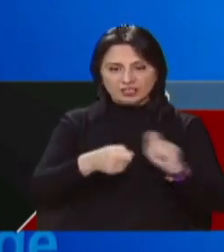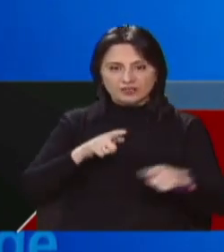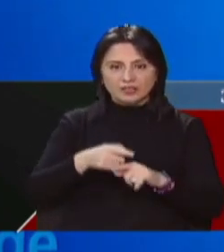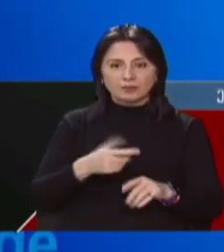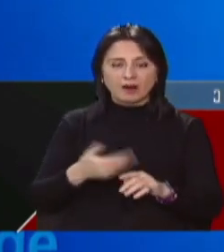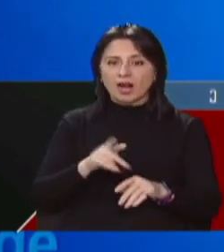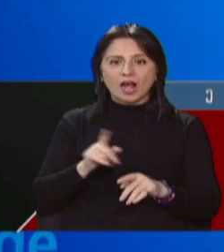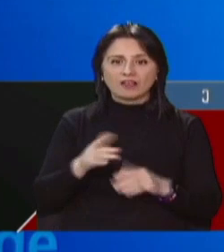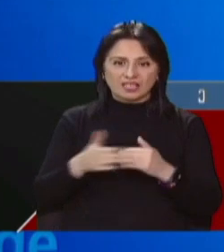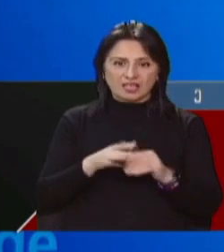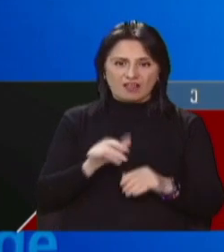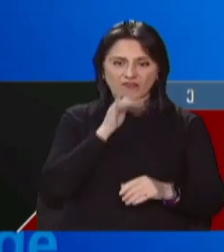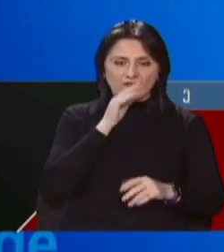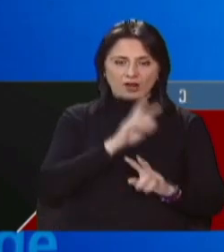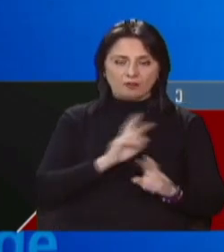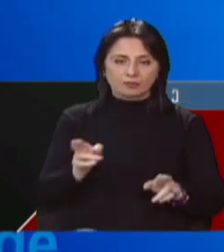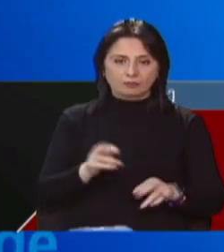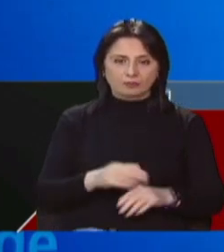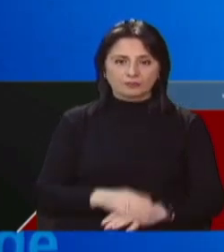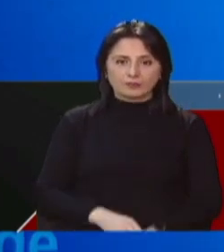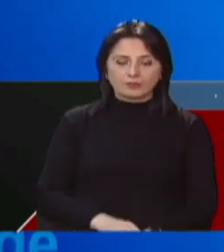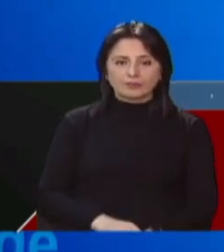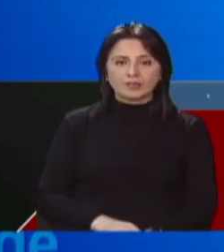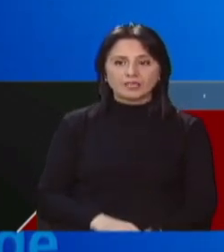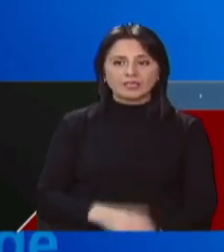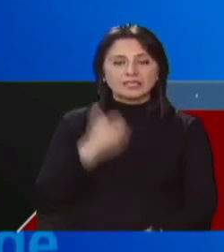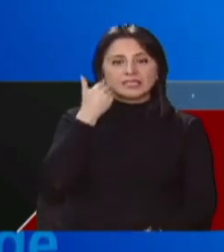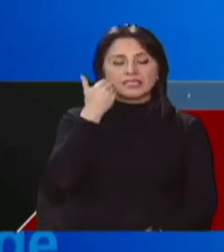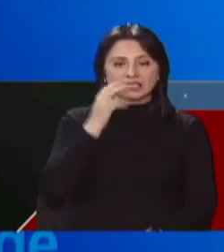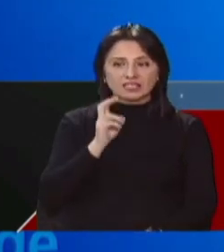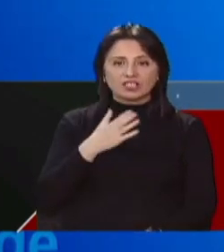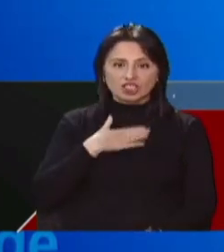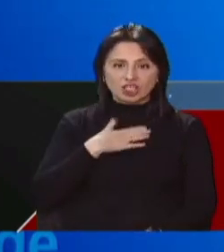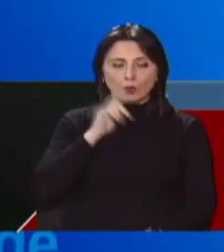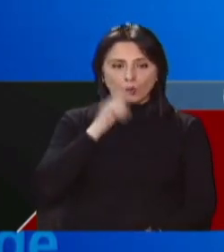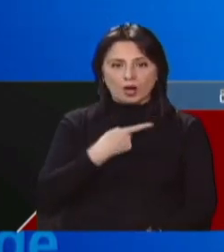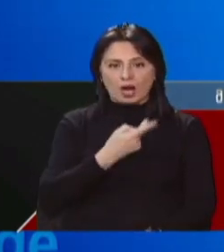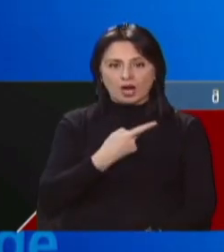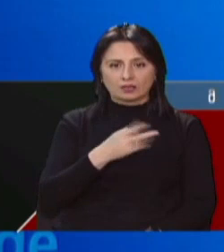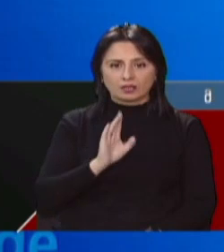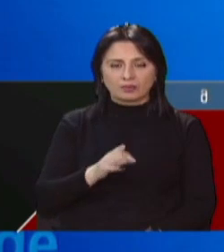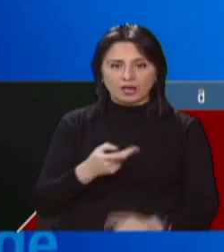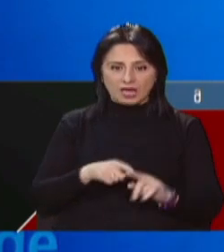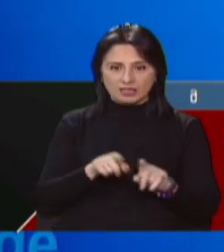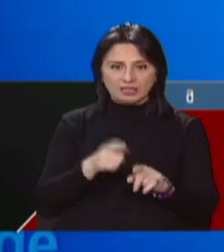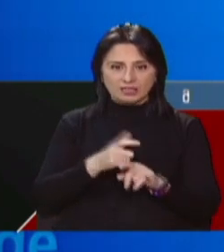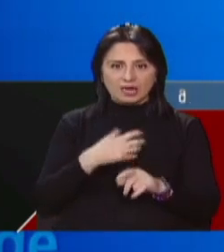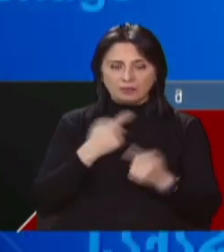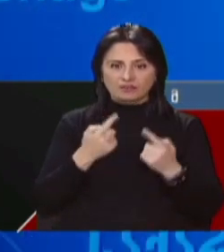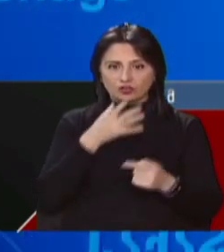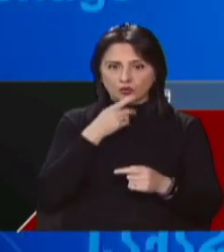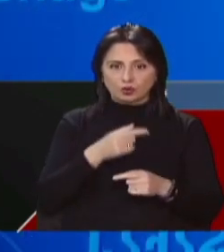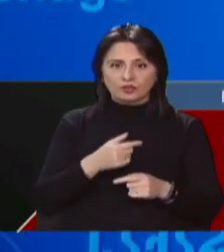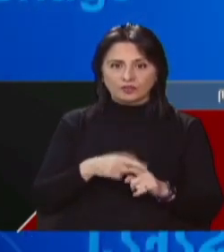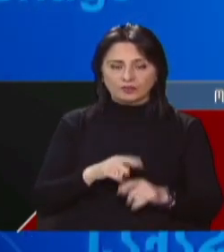მან თქვას და ახლობით ესეთ რაღაცას გავს ახლა ეს და სირცხვილია ჩვენიც და უკრაინის მით უმეტეს ესეთ ძალიან მნიშვნელოვან